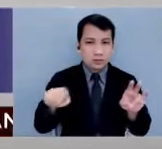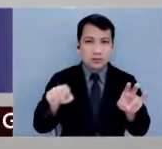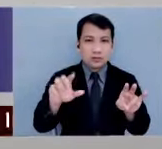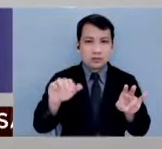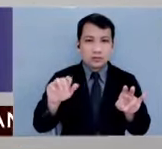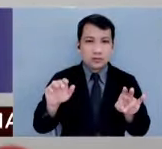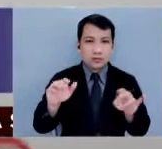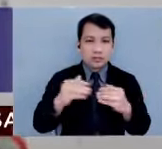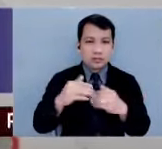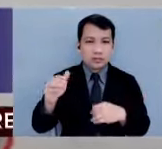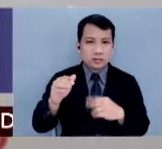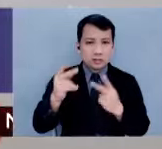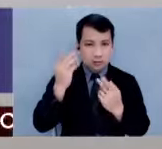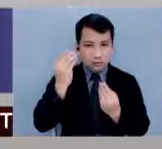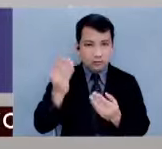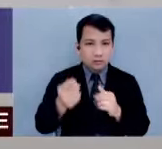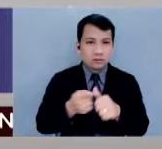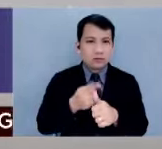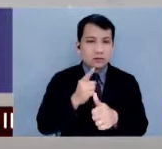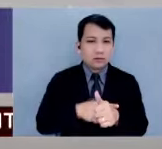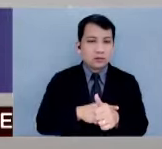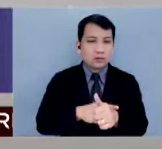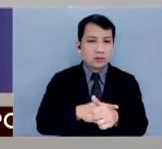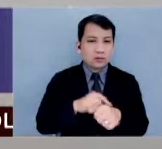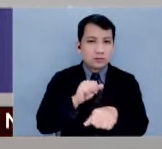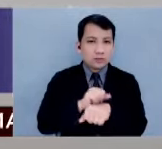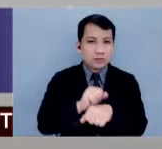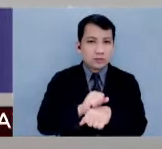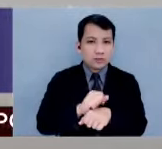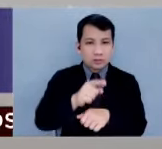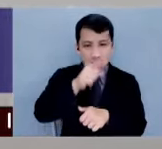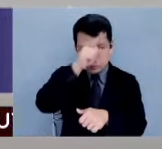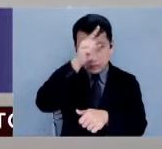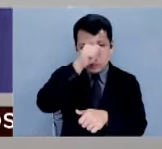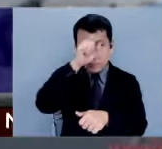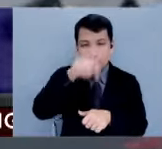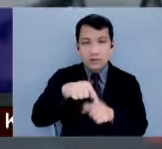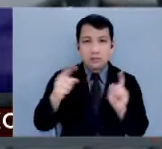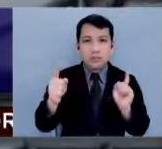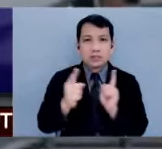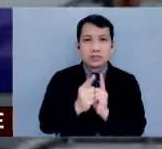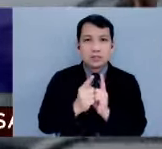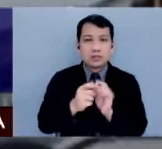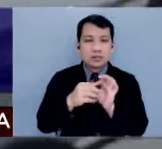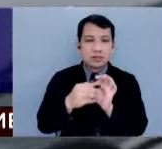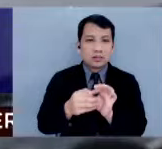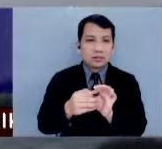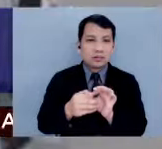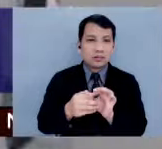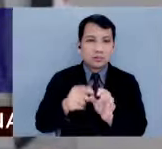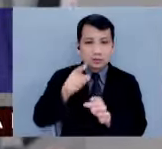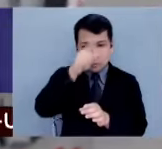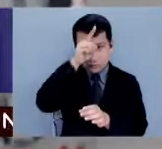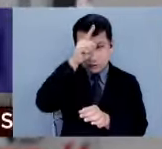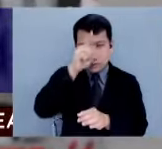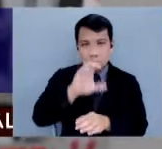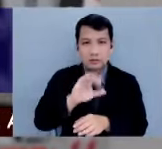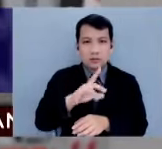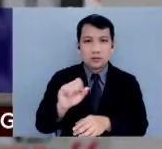Pangulo. Mauuna ang kanyang working visit sa Germany kung saan makikipagpulong siya kay German Chancellor Olaf